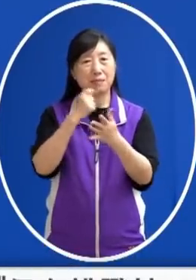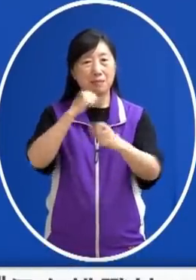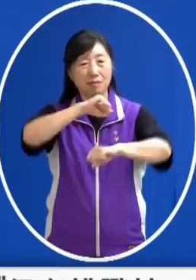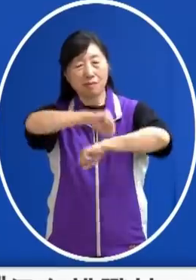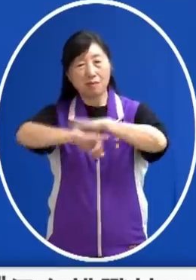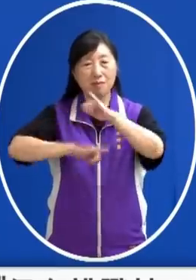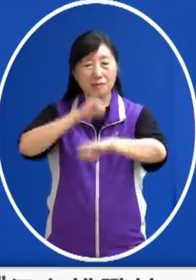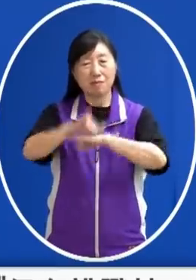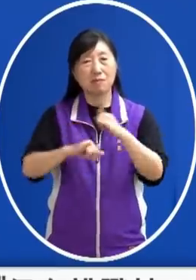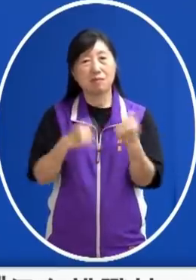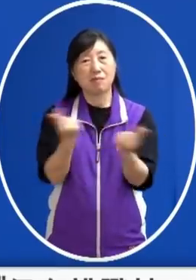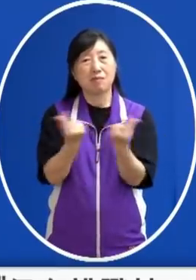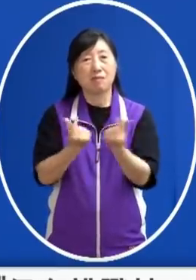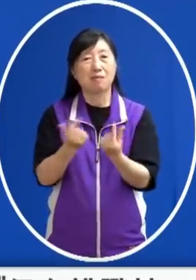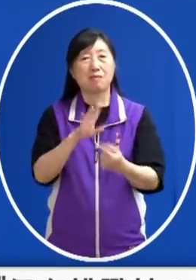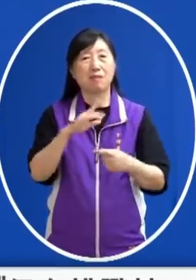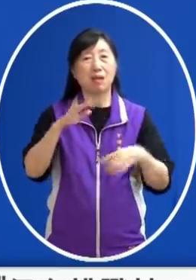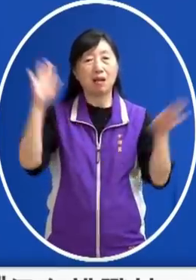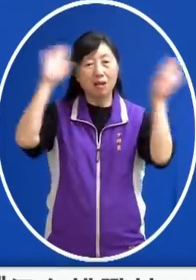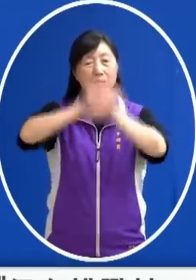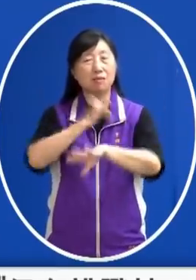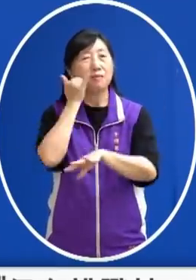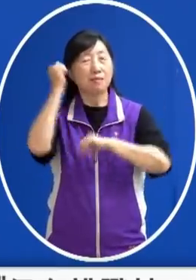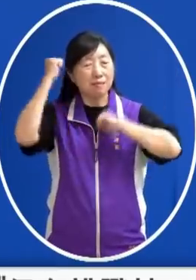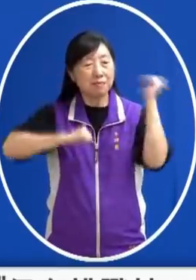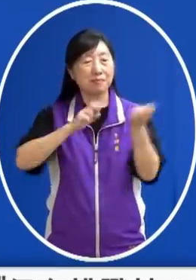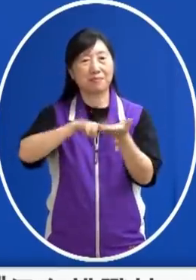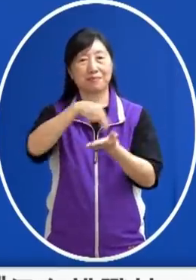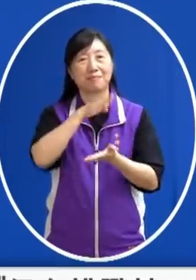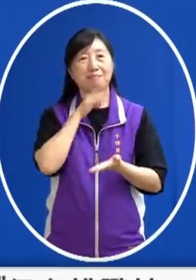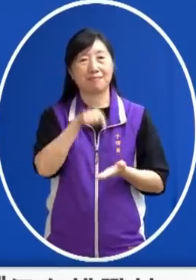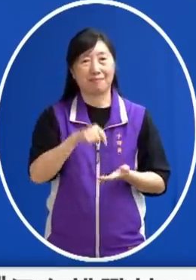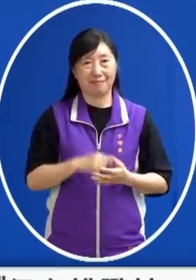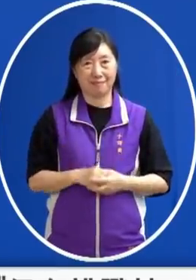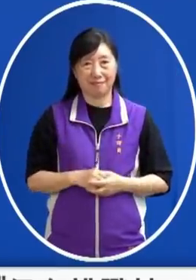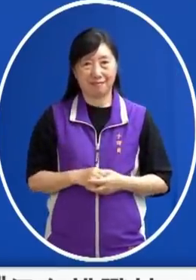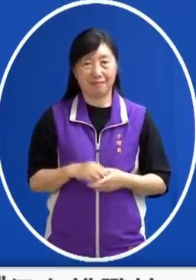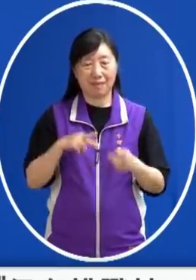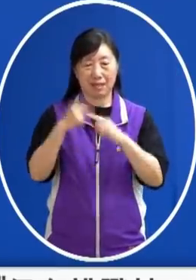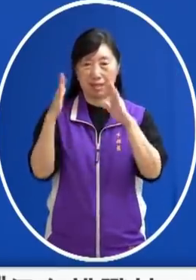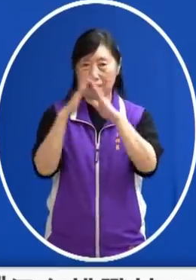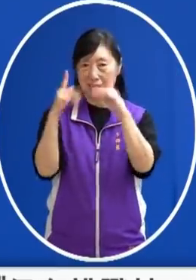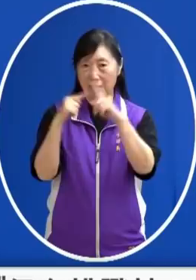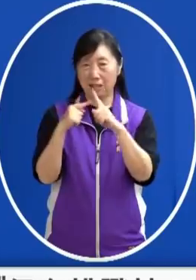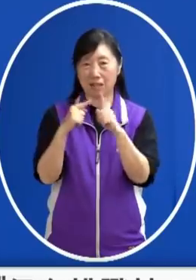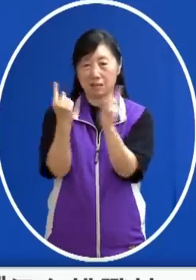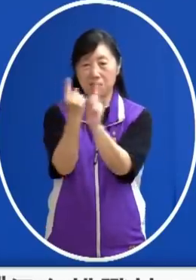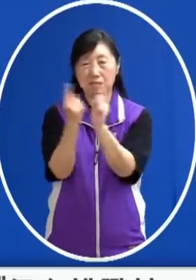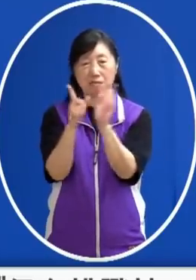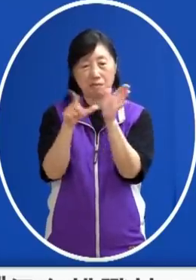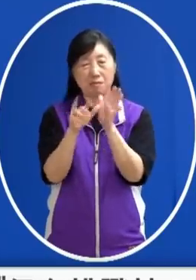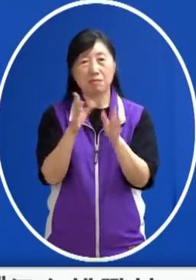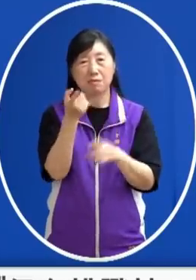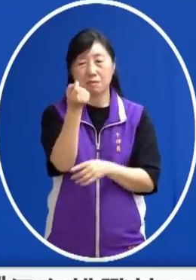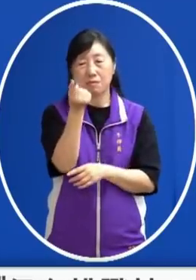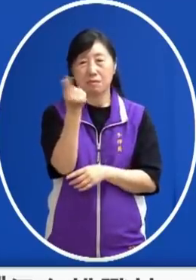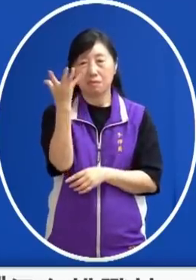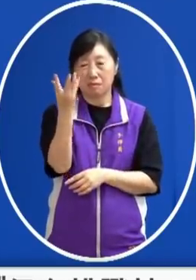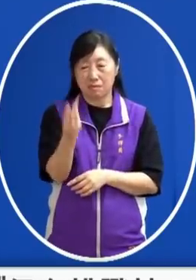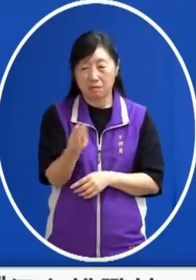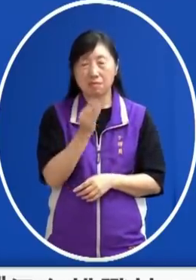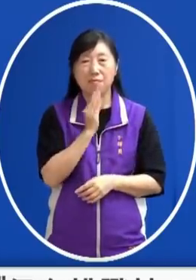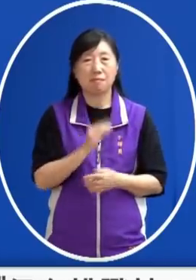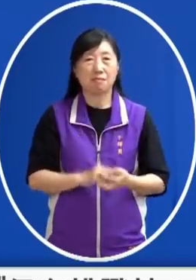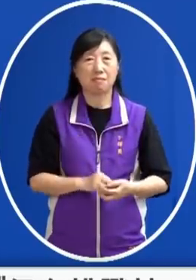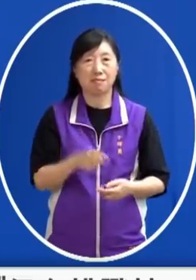是早，哎，就是晚睡早起，然后只是跟家人的相处的时间就很少。好，那